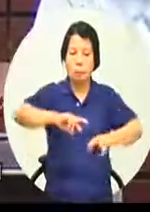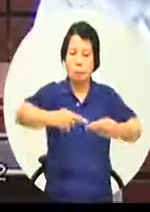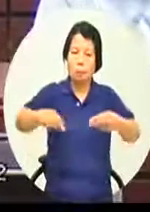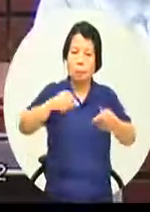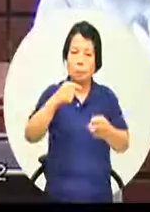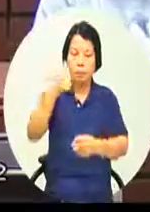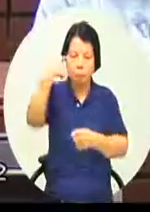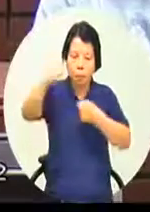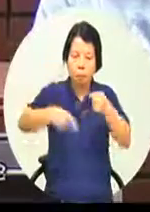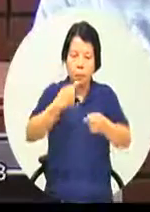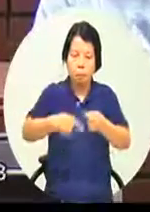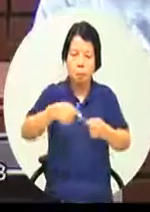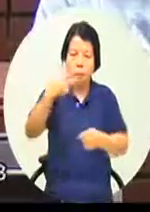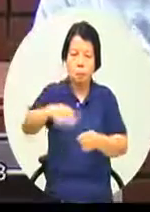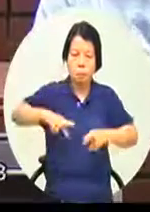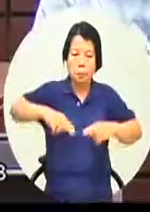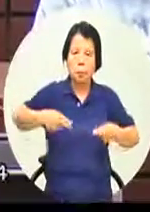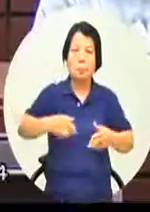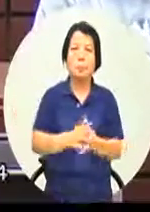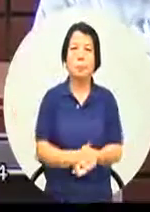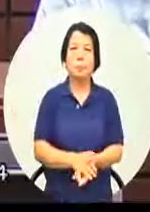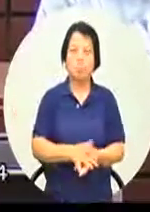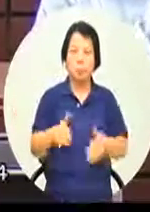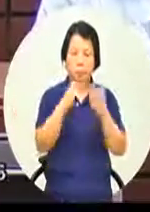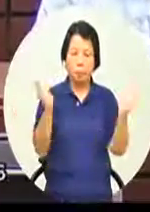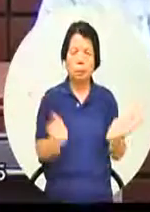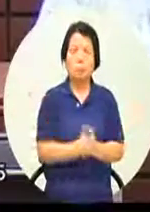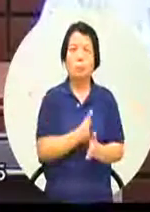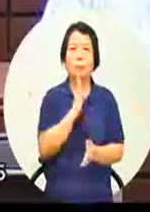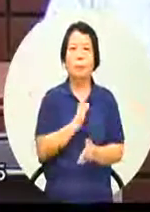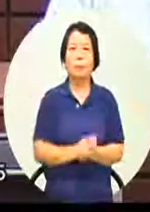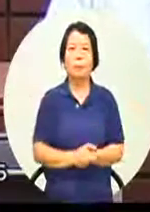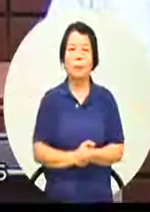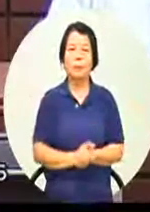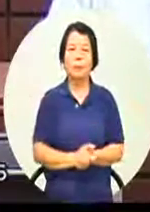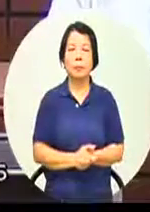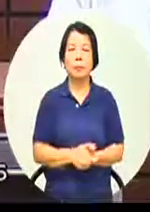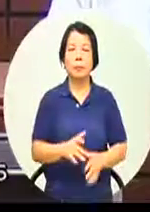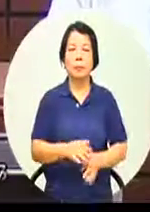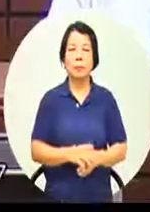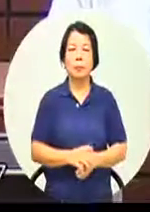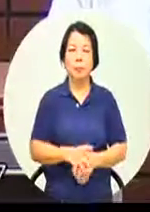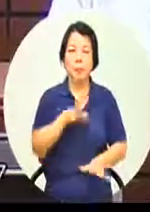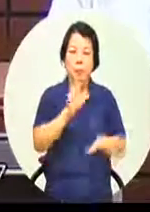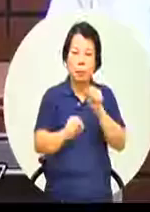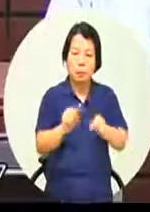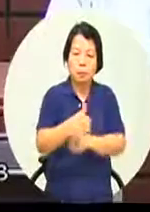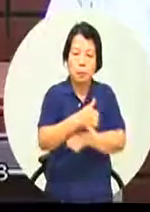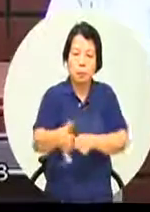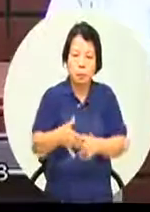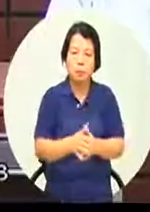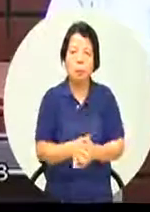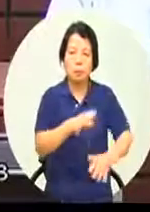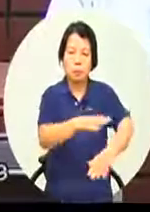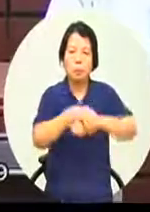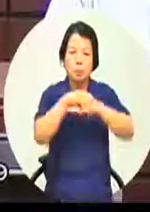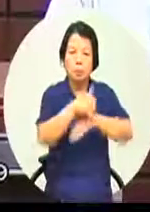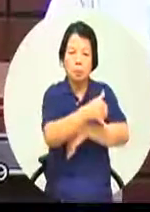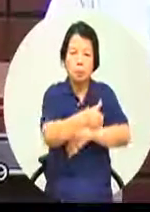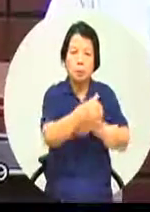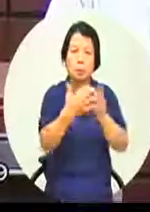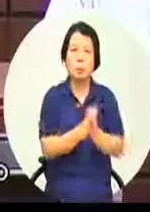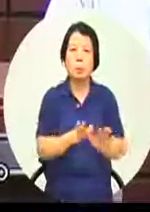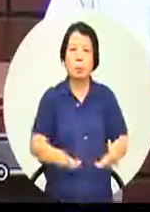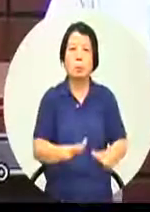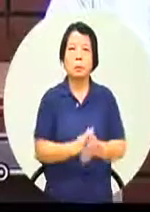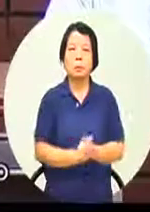候我们上路了。第二个就是说，整个一个就是说救援人员还有捕捉人员的话，我们可以自己 现